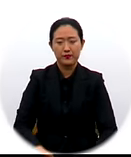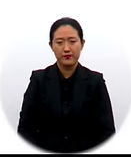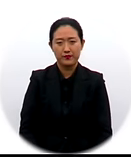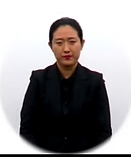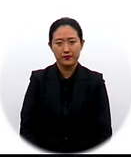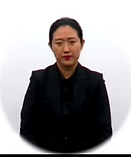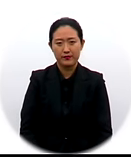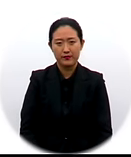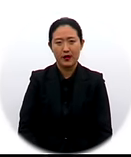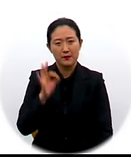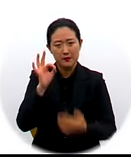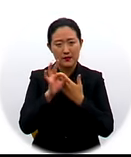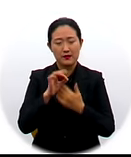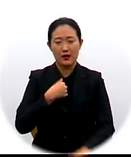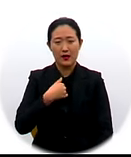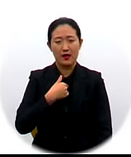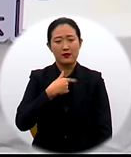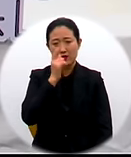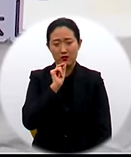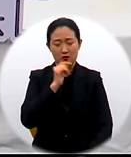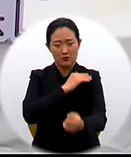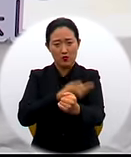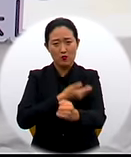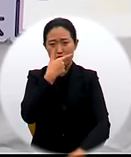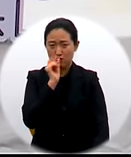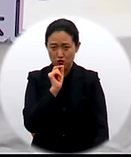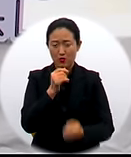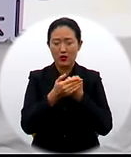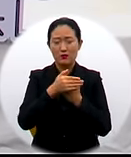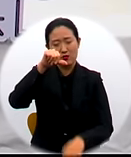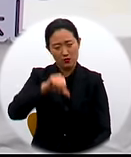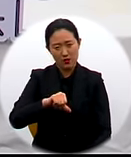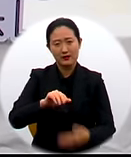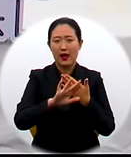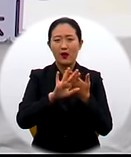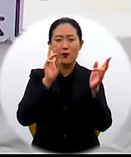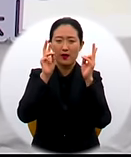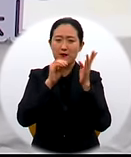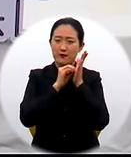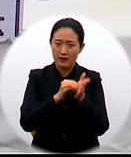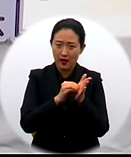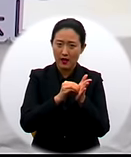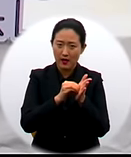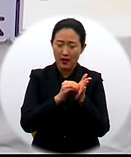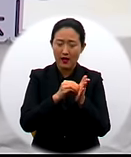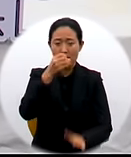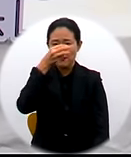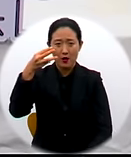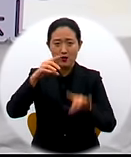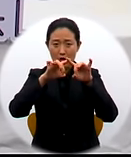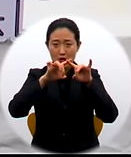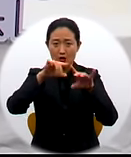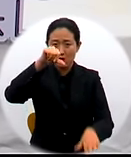능력이 부족해서 떨어졌을 거야 라고 생각한다면 분명히 더 안 좋은 회사에 가야겠죠. 근데 삼성전자를 떨어지고 현대자동차에